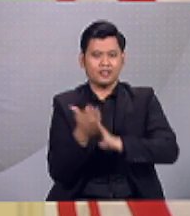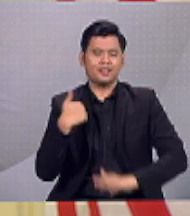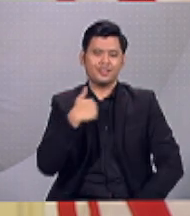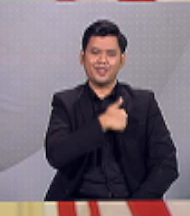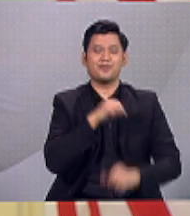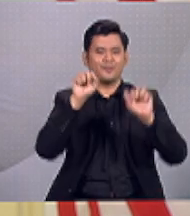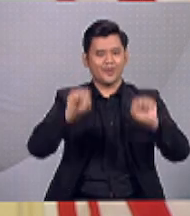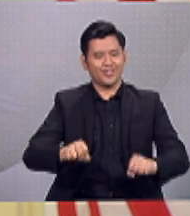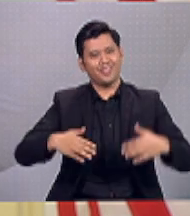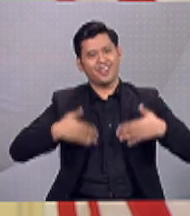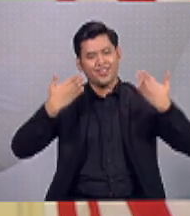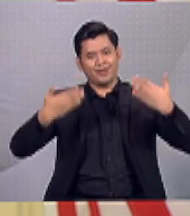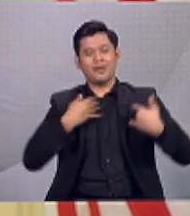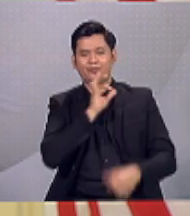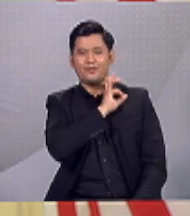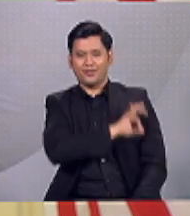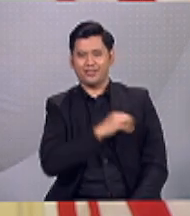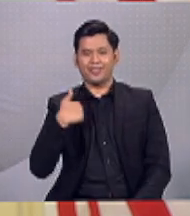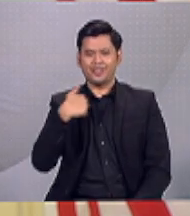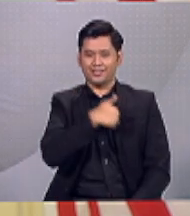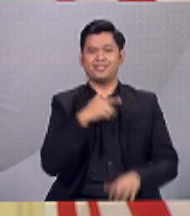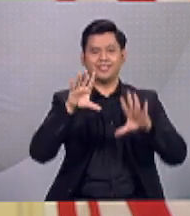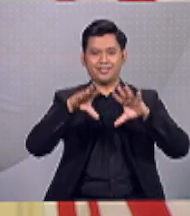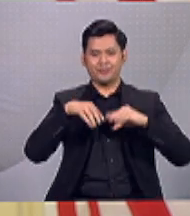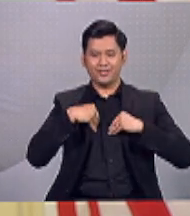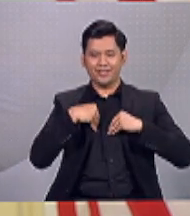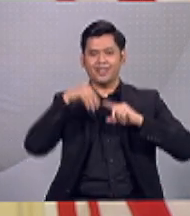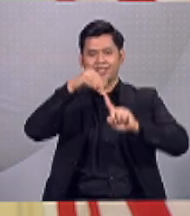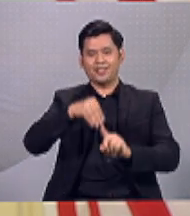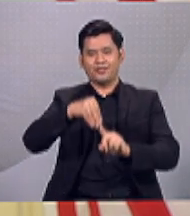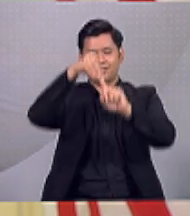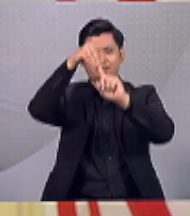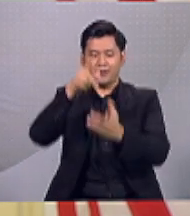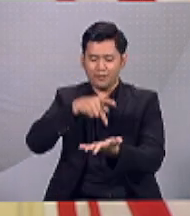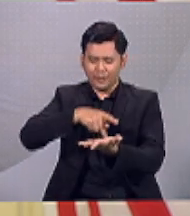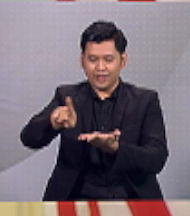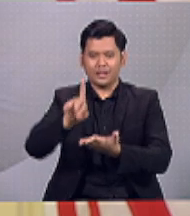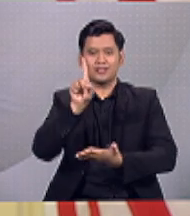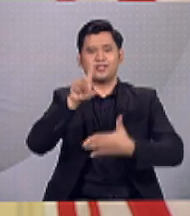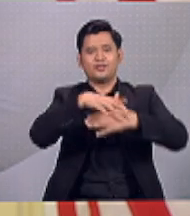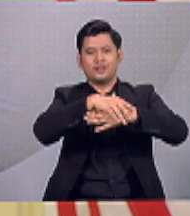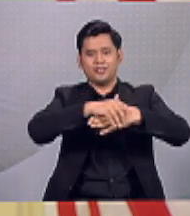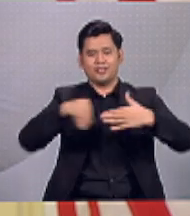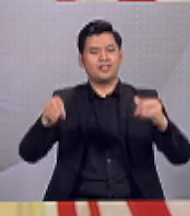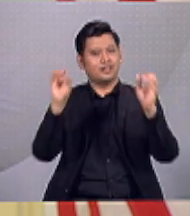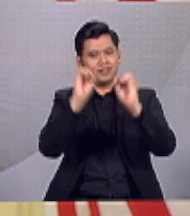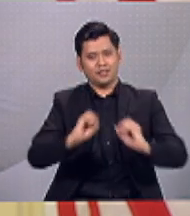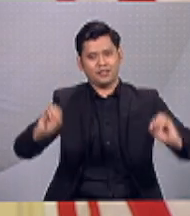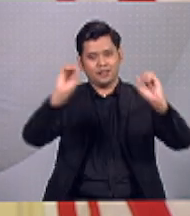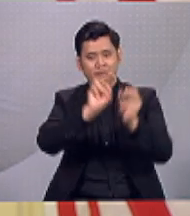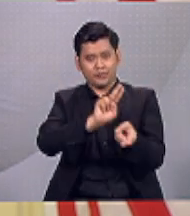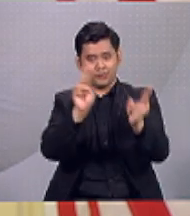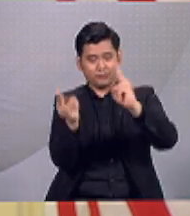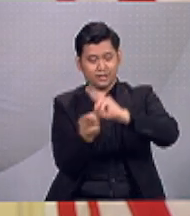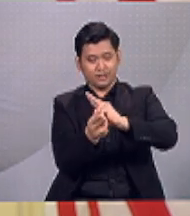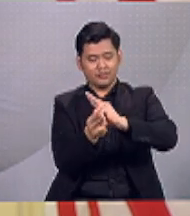enjoy faedah yang kita perolehi hari ini, iaitu dikecualikan charge RM1 tadi. Jadi tidak ada perubahan setakat hari ini,